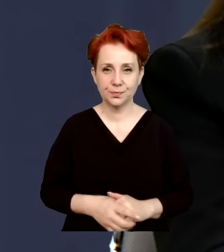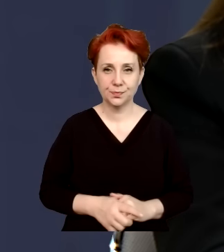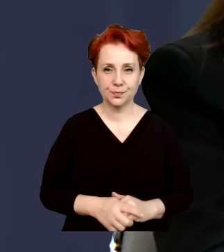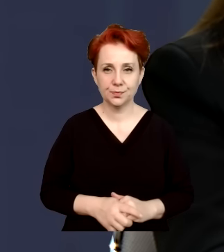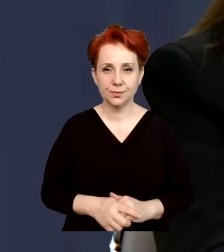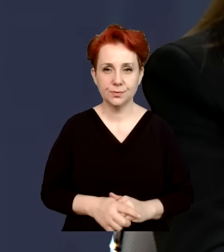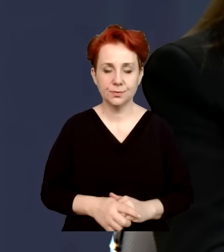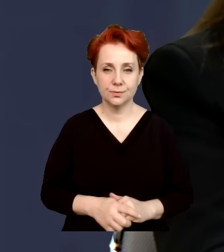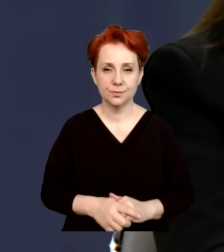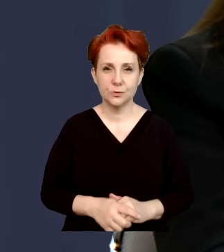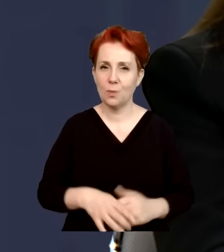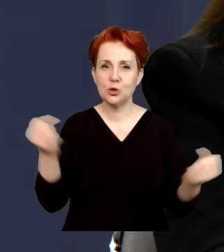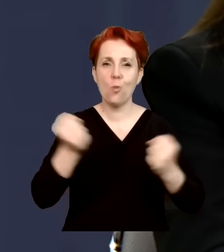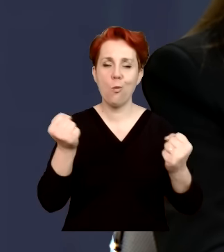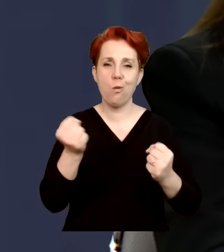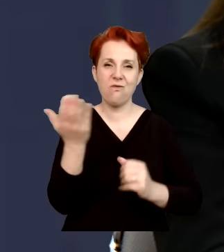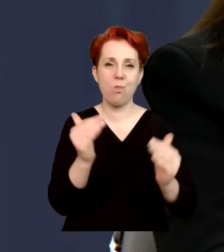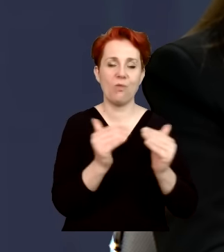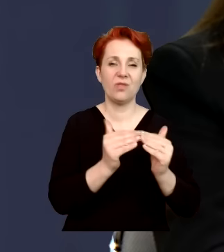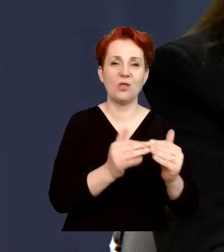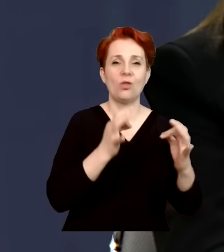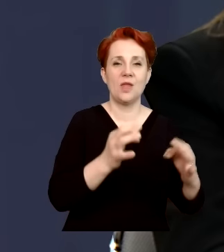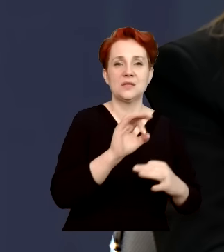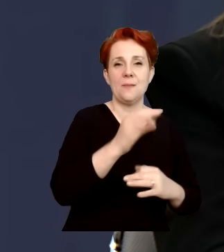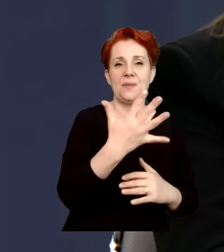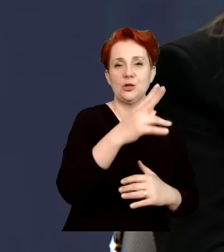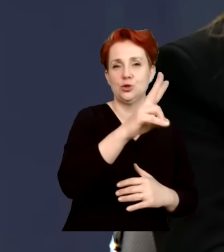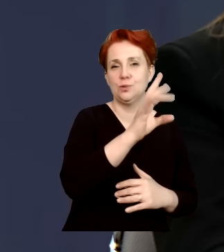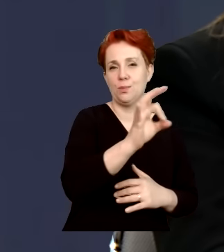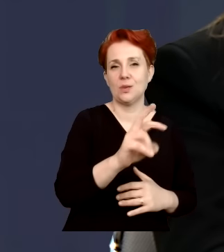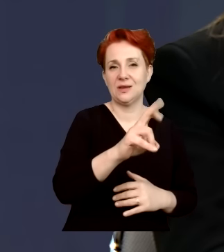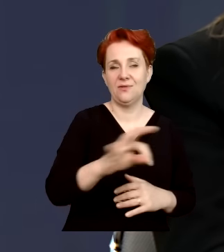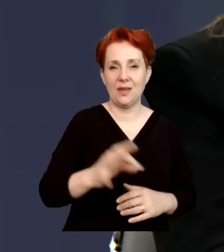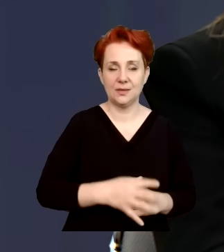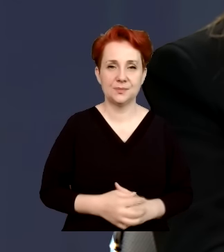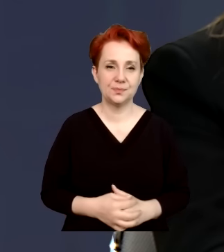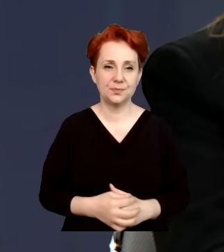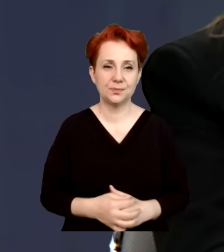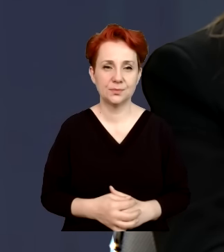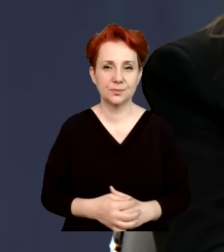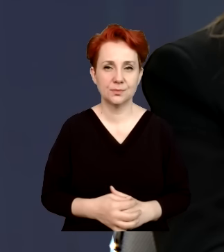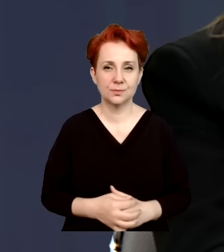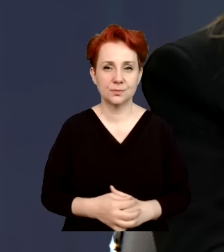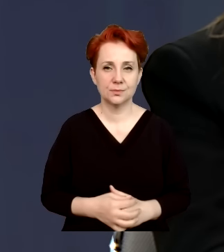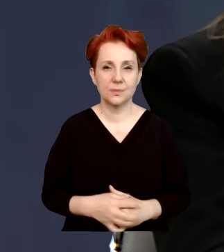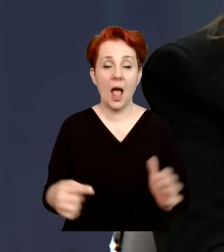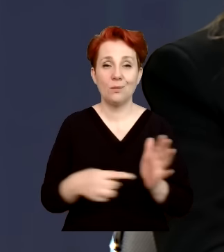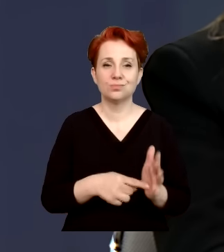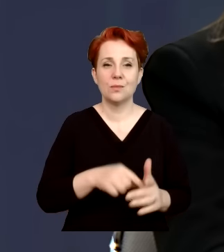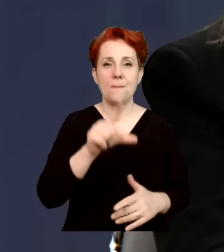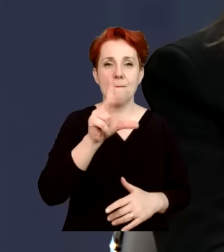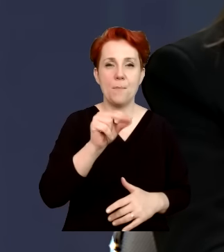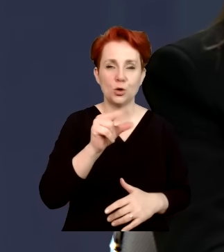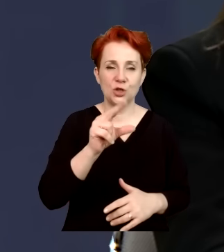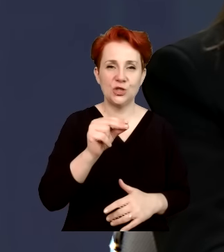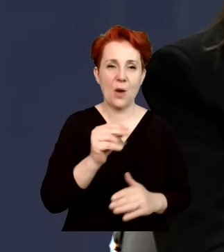teraz te 5% VAT-u na żywność, który zaraz przecież od 1 kwietnia. No ten VAT dopiero zaboli. No pewnie zaboli. Bo to w poniedziałek wielkanocny ludzie zaczną